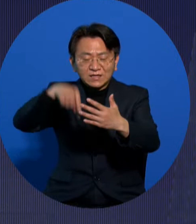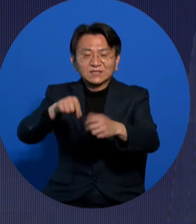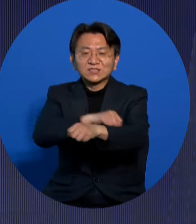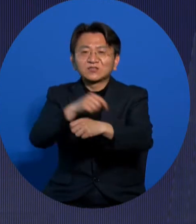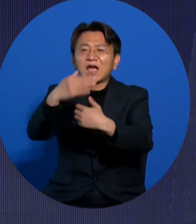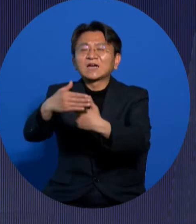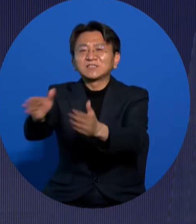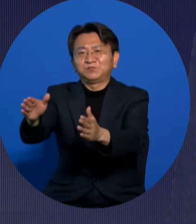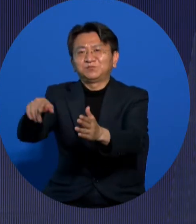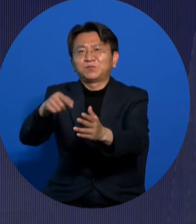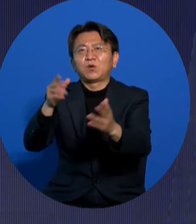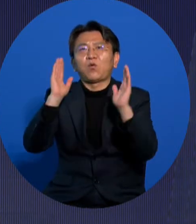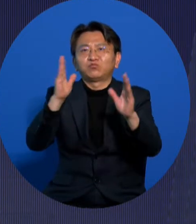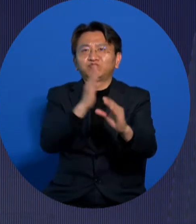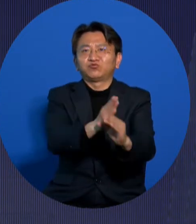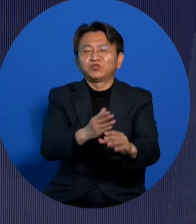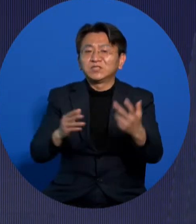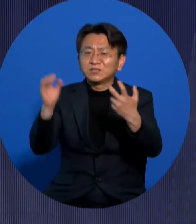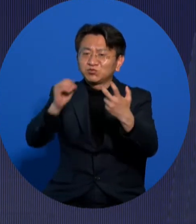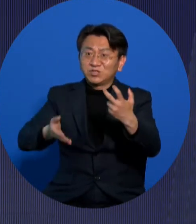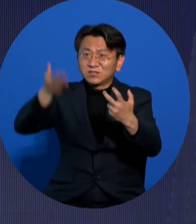70% 이상의 특수교육 대상자는